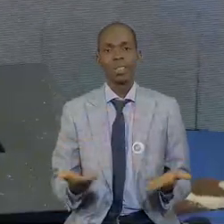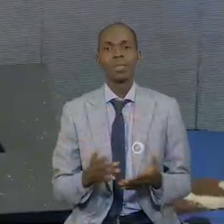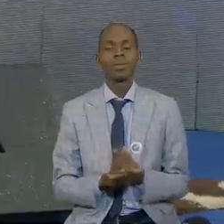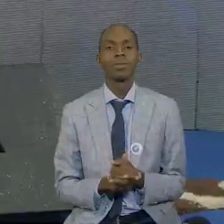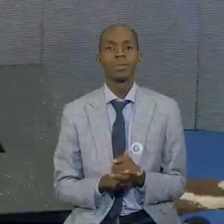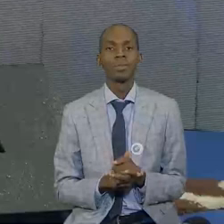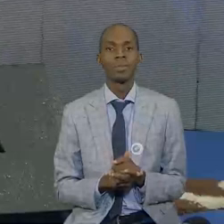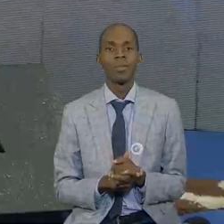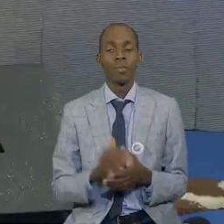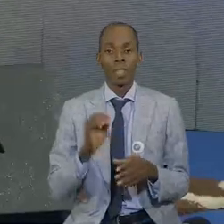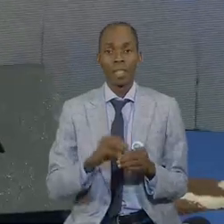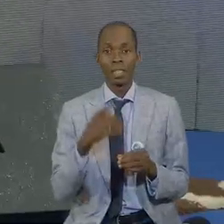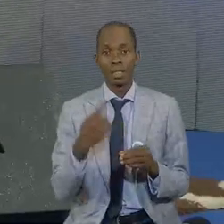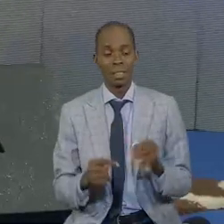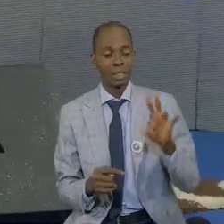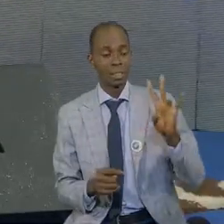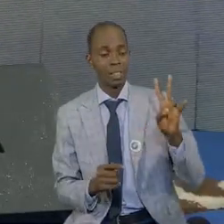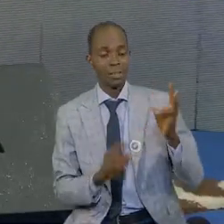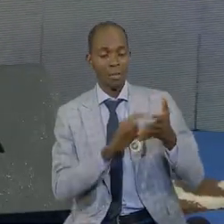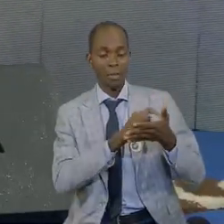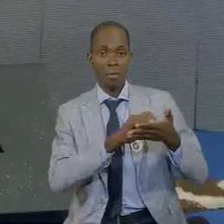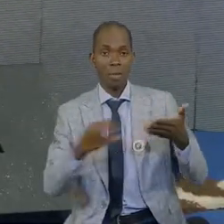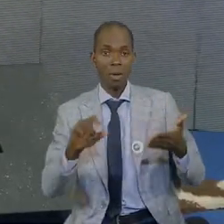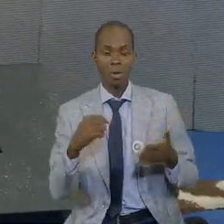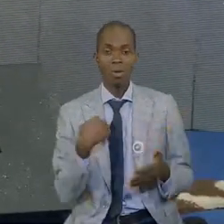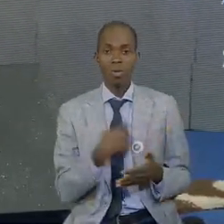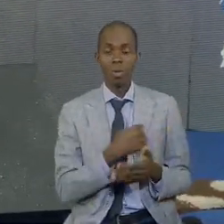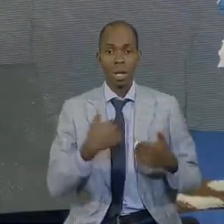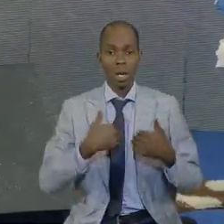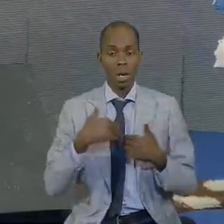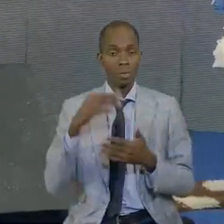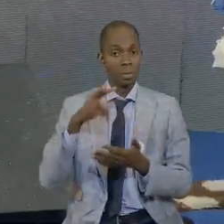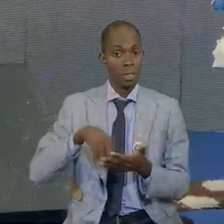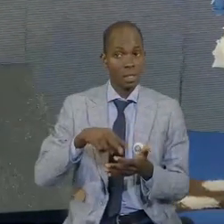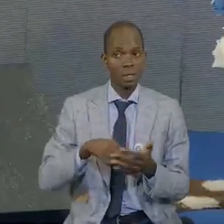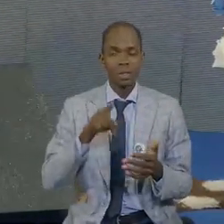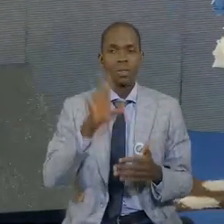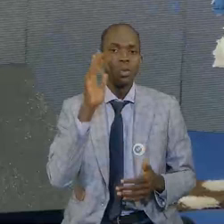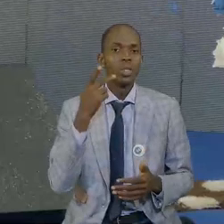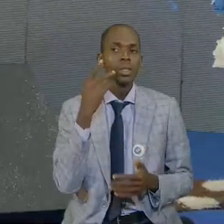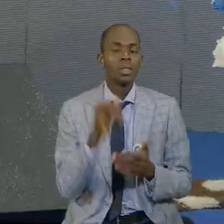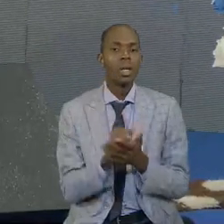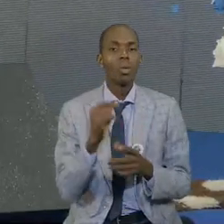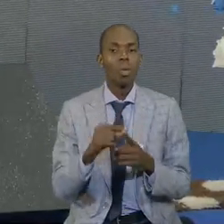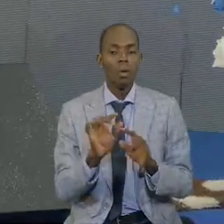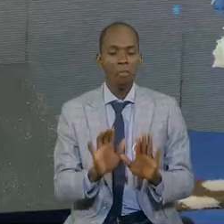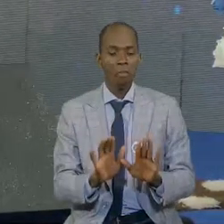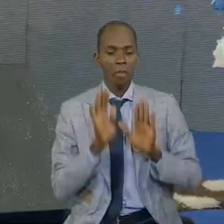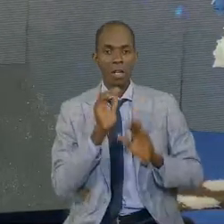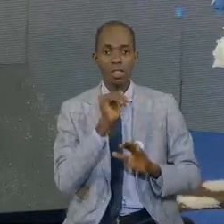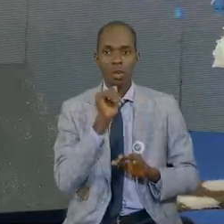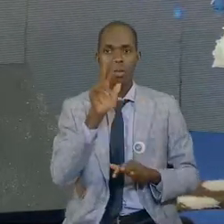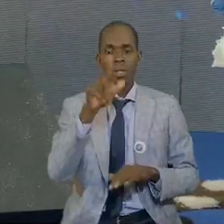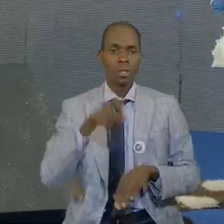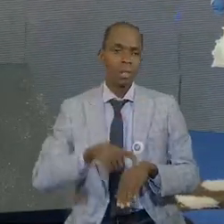ici. Dans ces sept versets que nous avons lus, we find fear not three times. Nous voyons ne crains rien